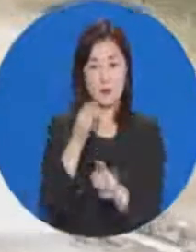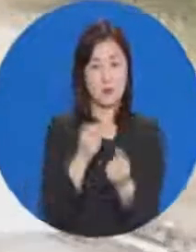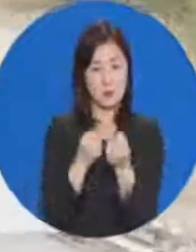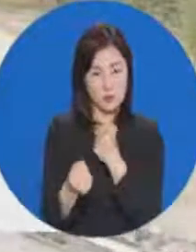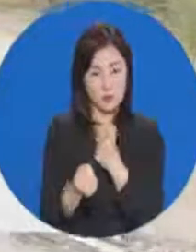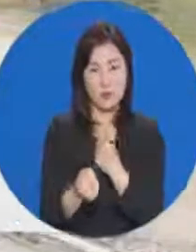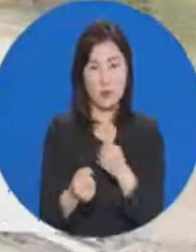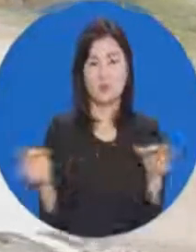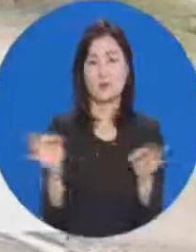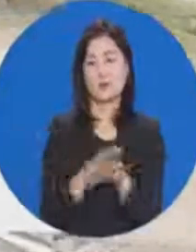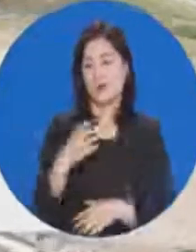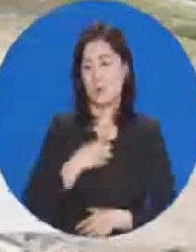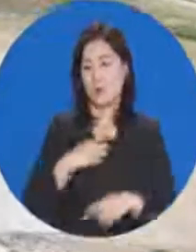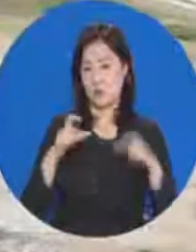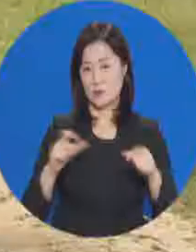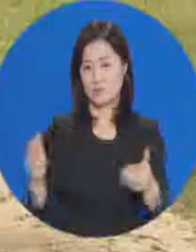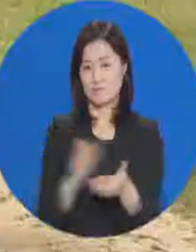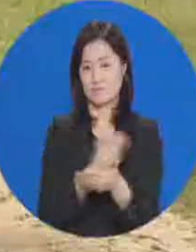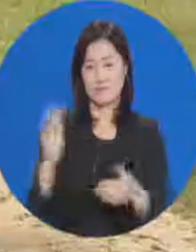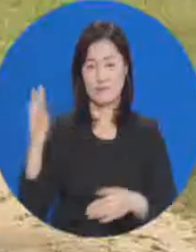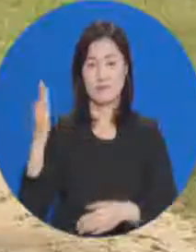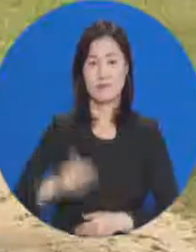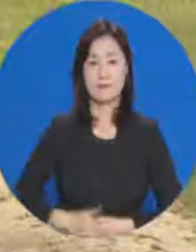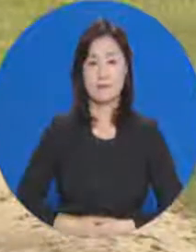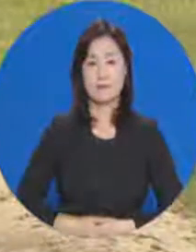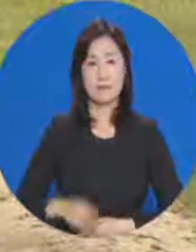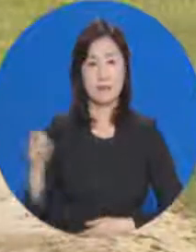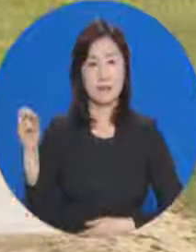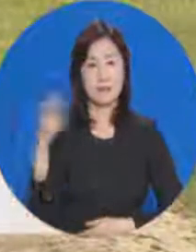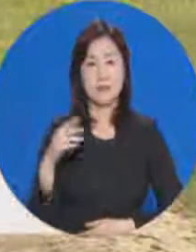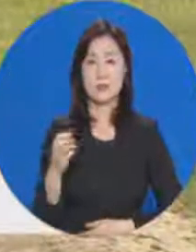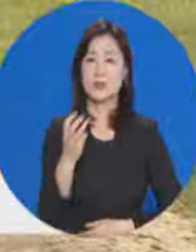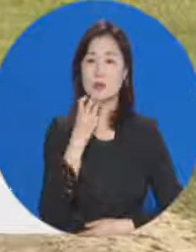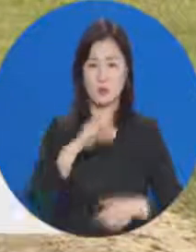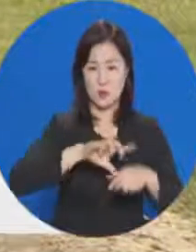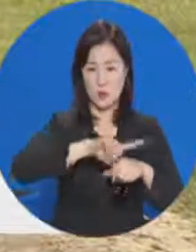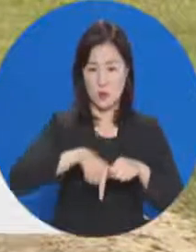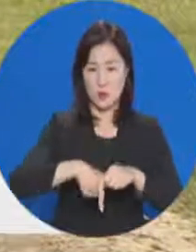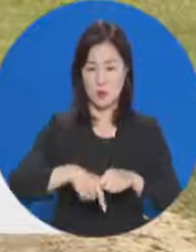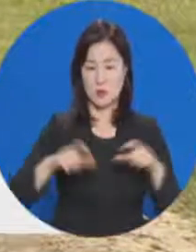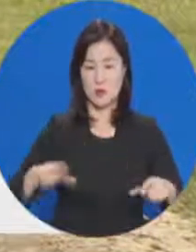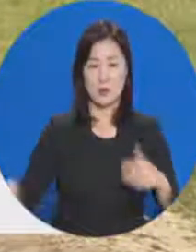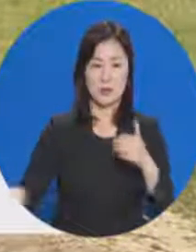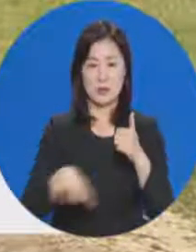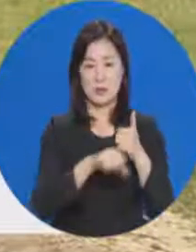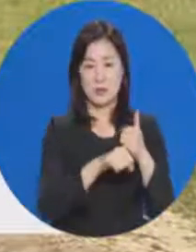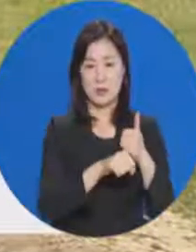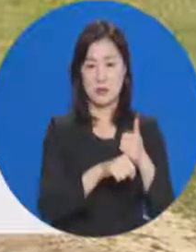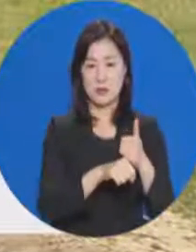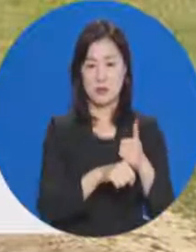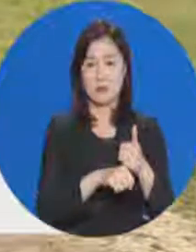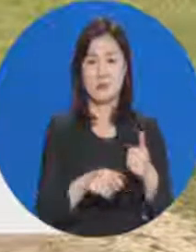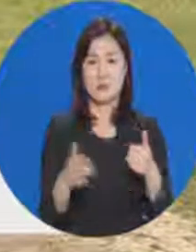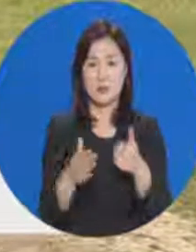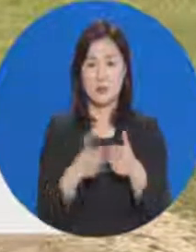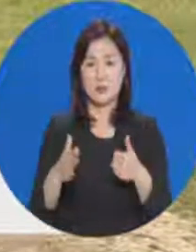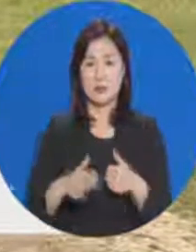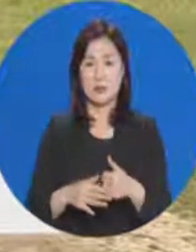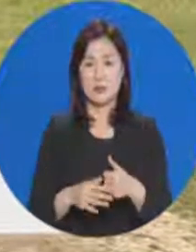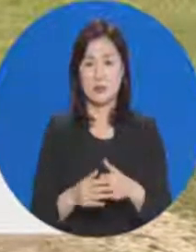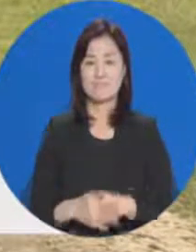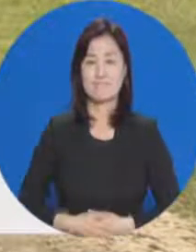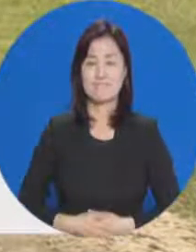위험 지역으로 분류되고 있습니다. 다시 수도권으로 집중해가는 그런 현상이 생긴다.